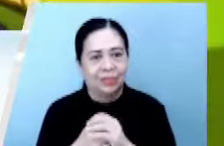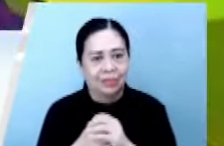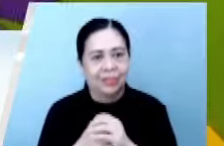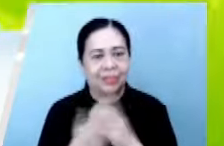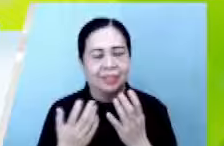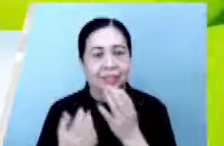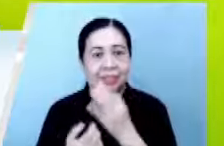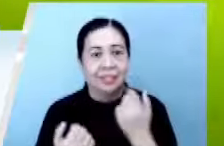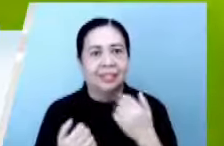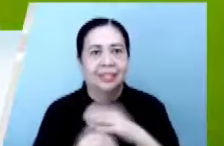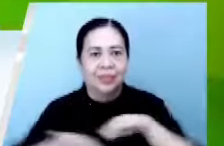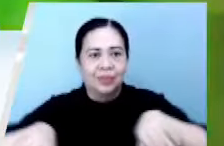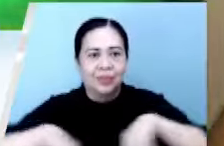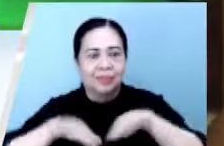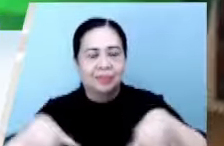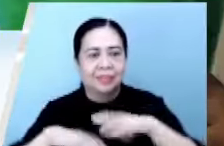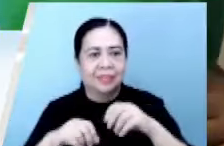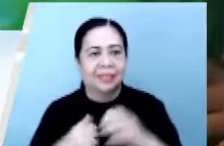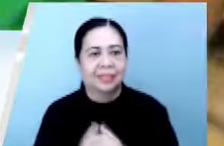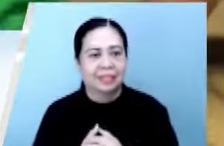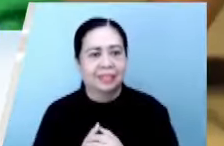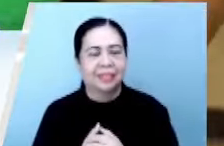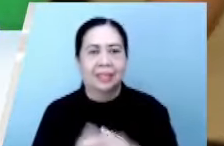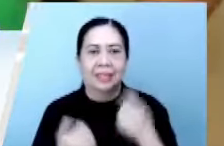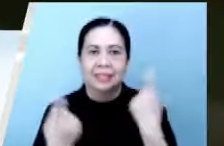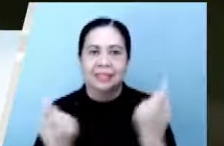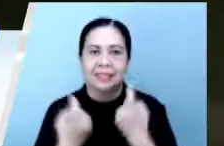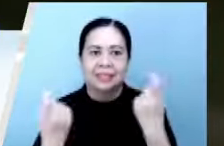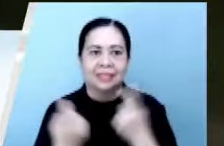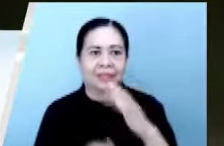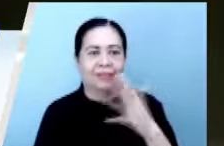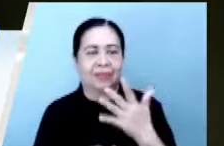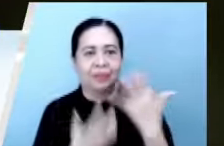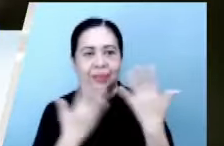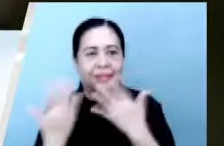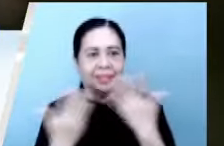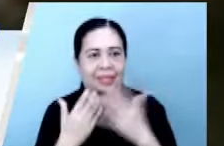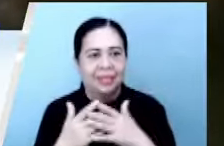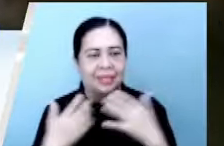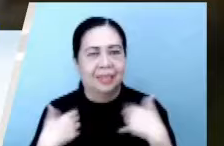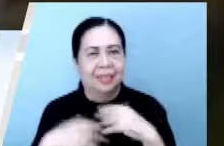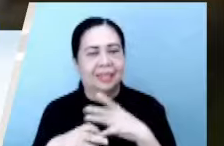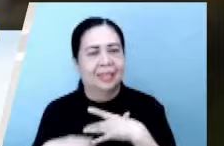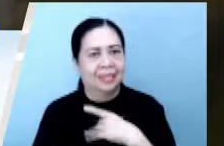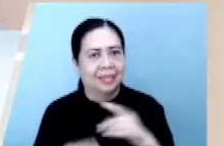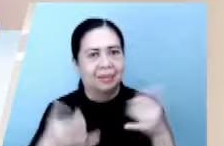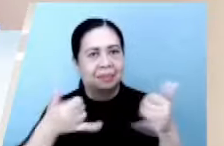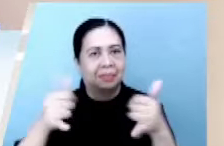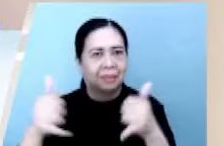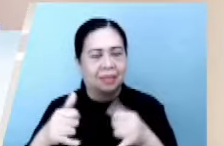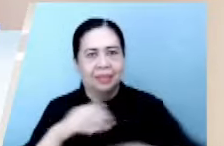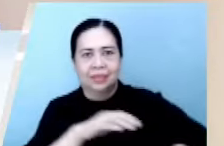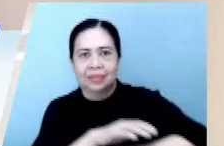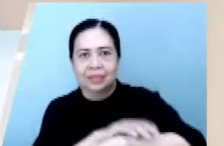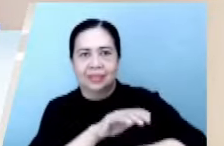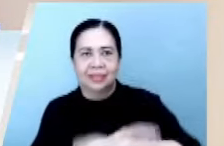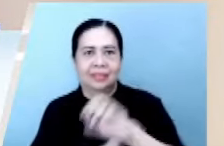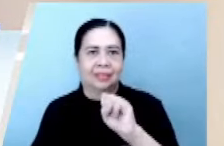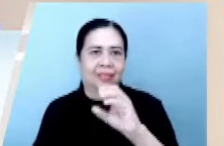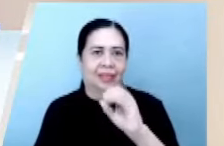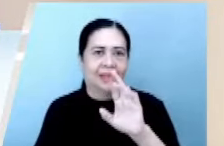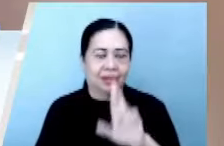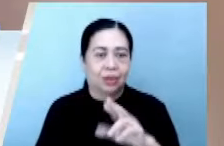Si Sixto naman, na nag-celebrate ng kanyang 5th birthday, may hilig sa paglalaro ng soccer. Para may full energy